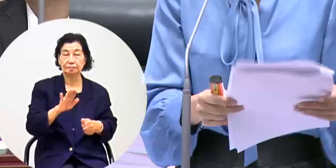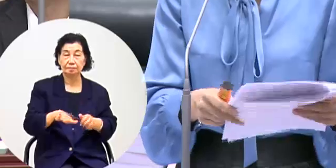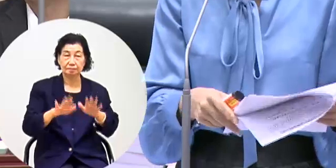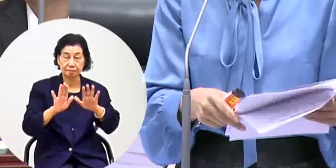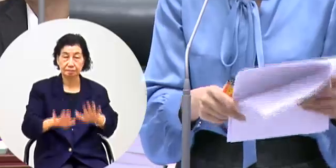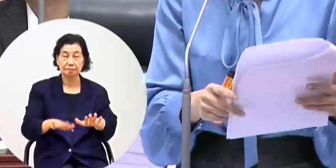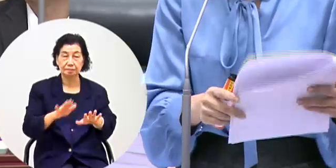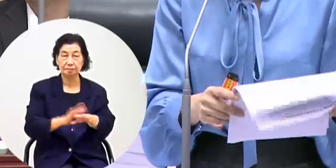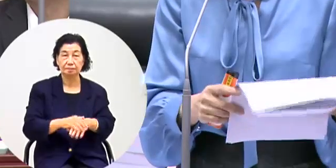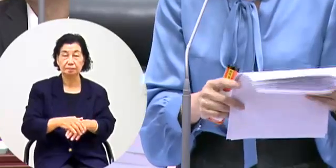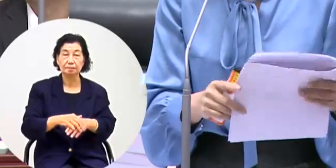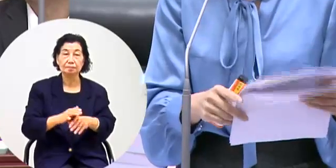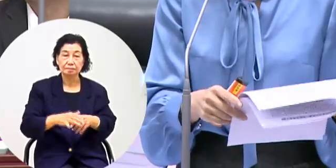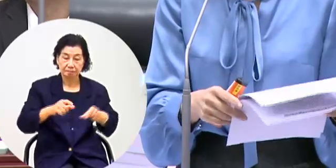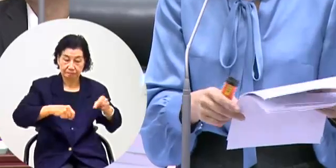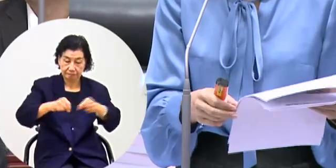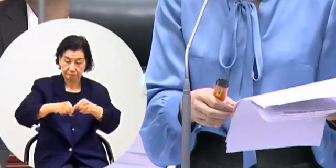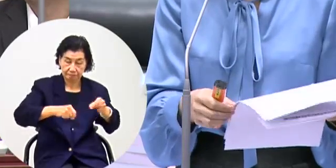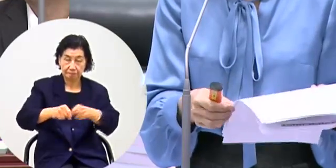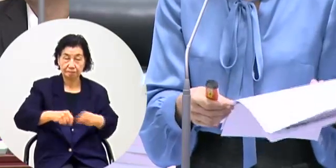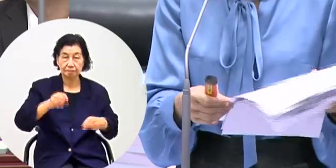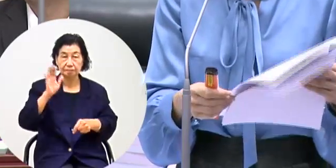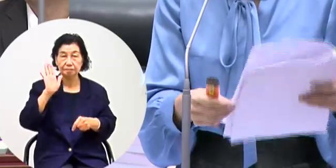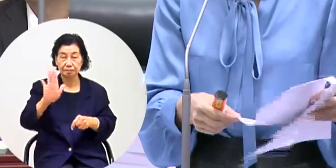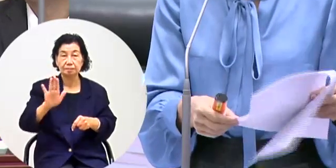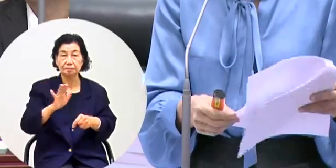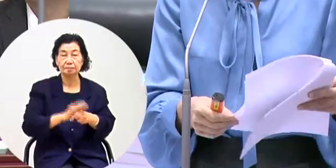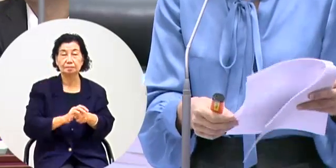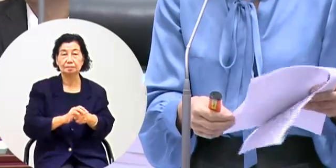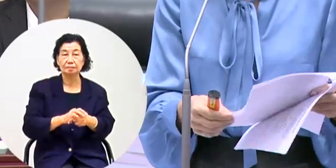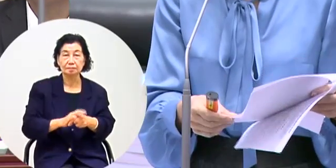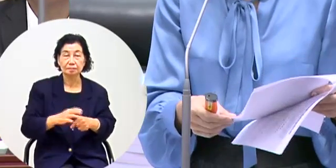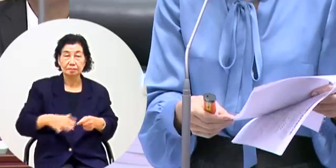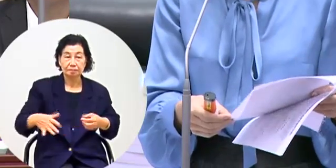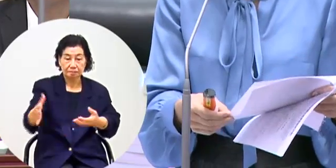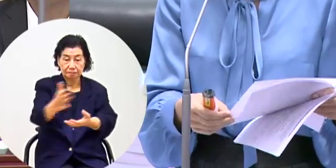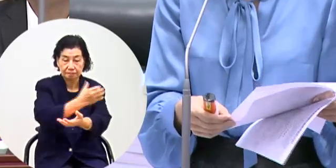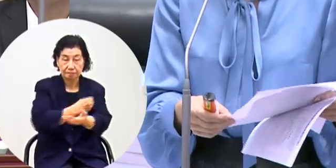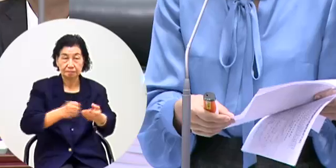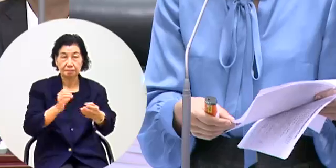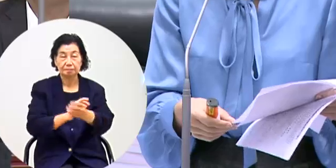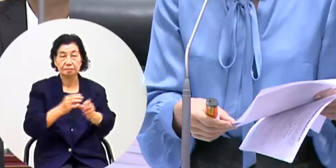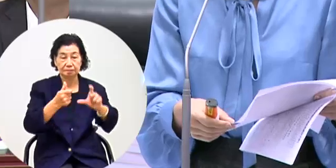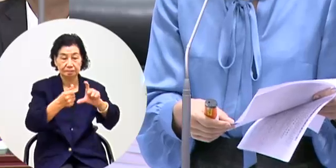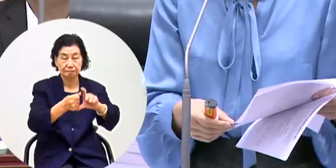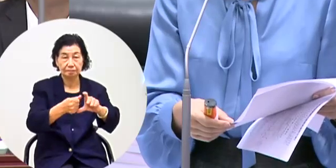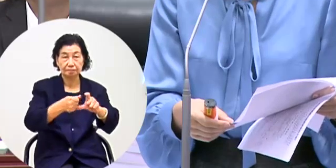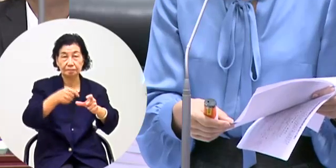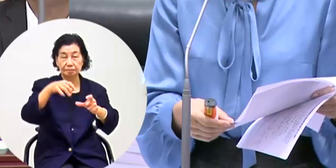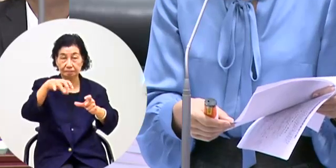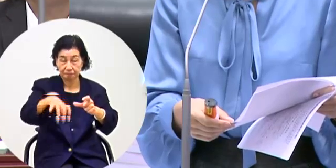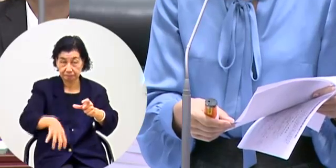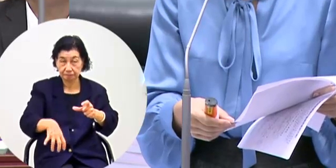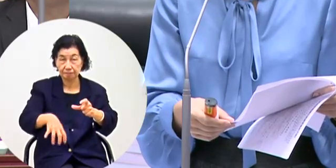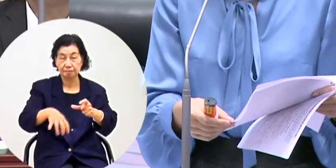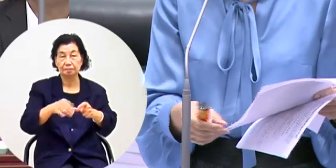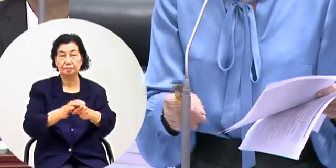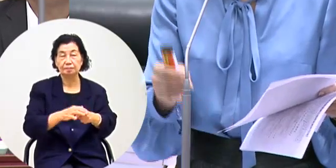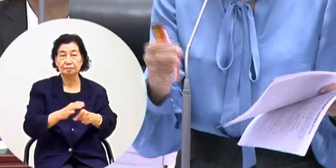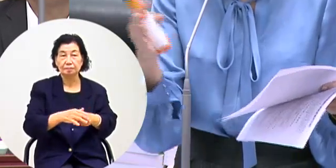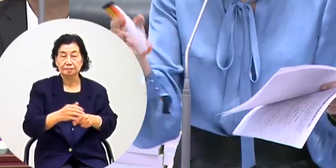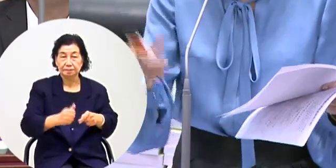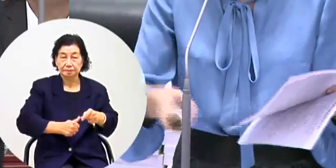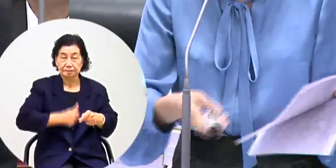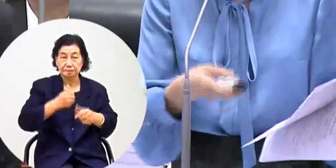区所有区公所的意见， 是， 就是他们如果有局部的需求，我们要一并的把这些东西给反映出来。